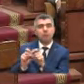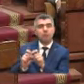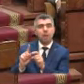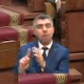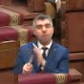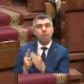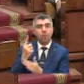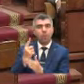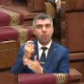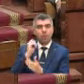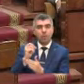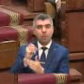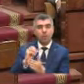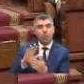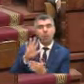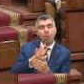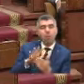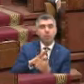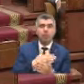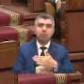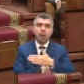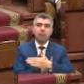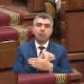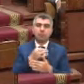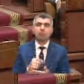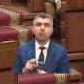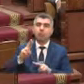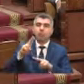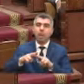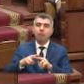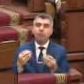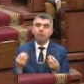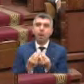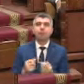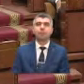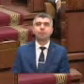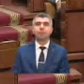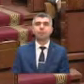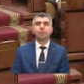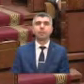مقدمتهم السادة الشيوخ والمقدمين على المجهودات